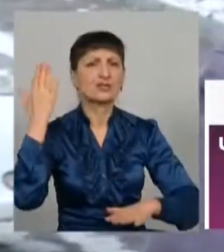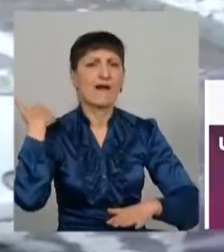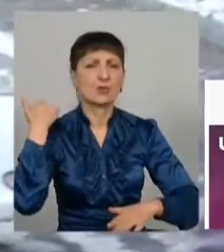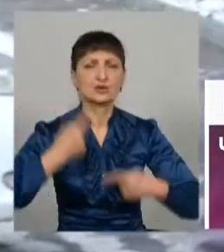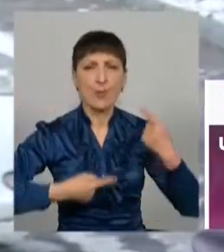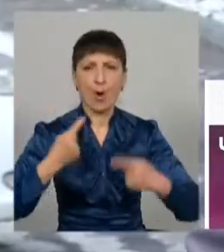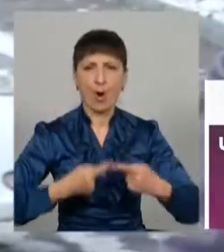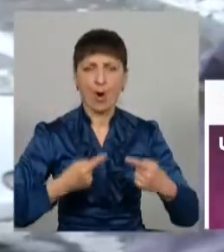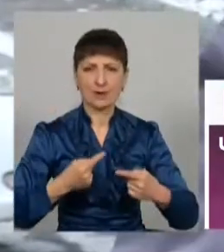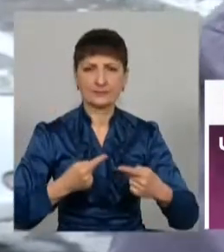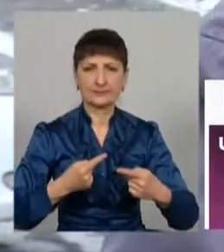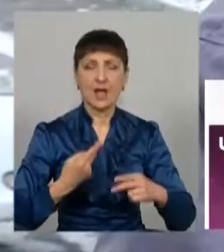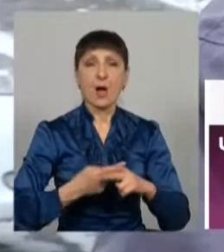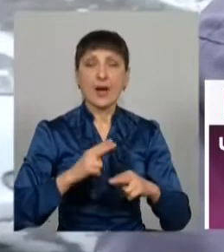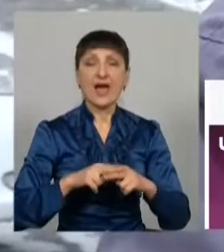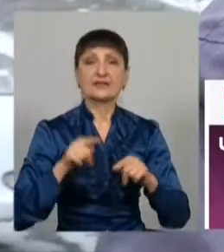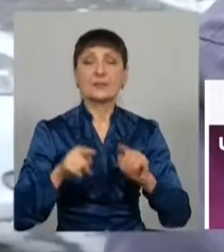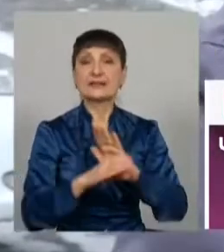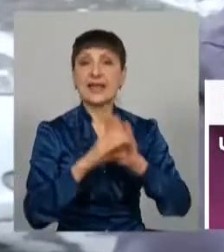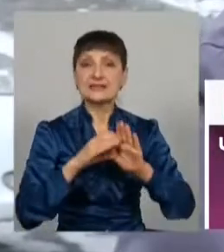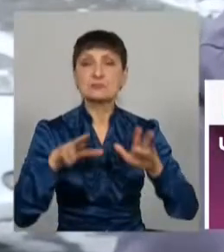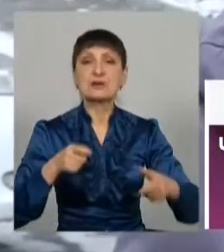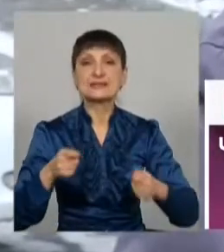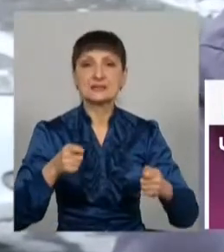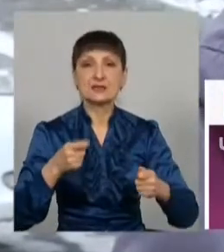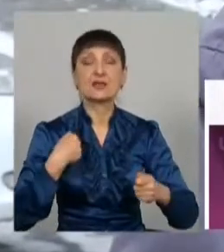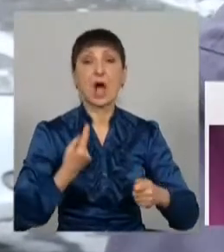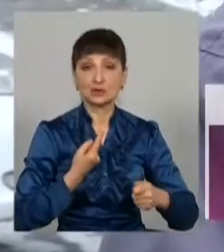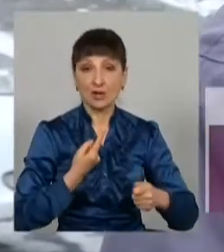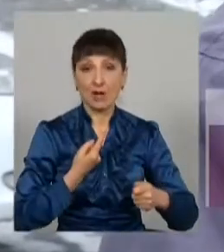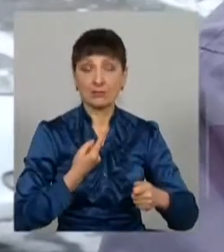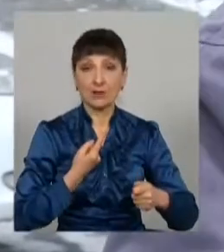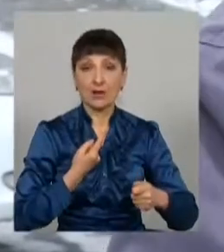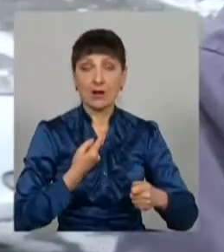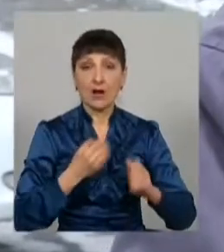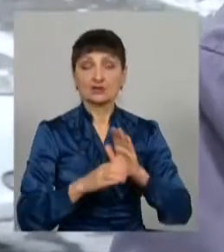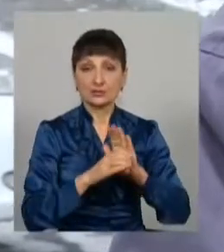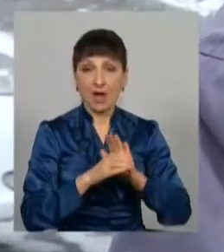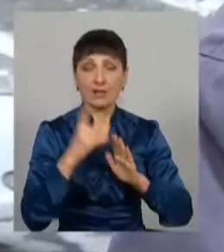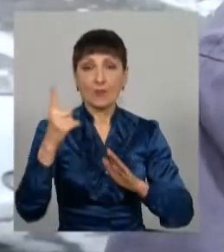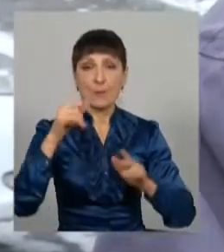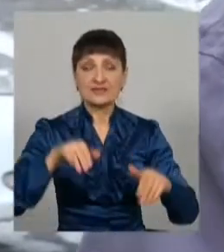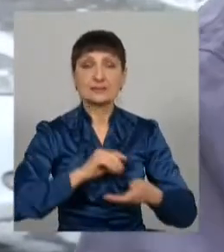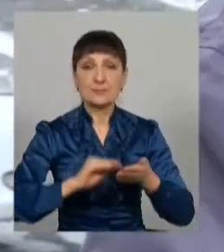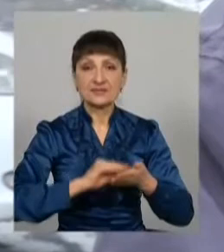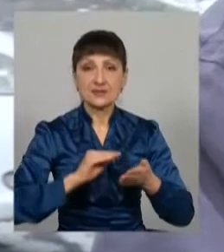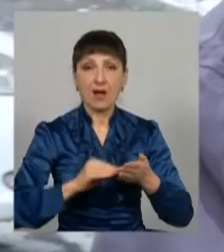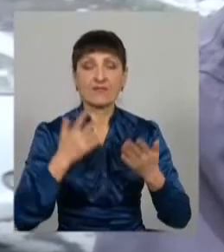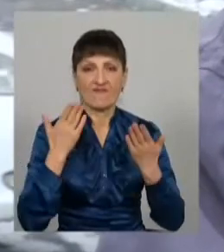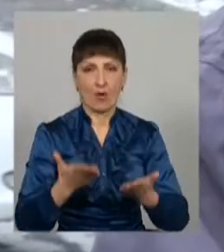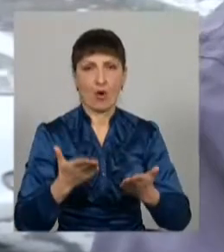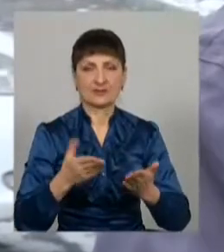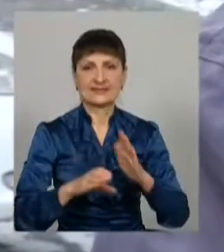не больше. Поэтому в этом тезисе я ожидал эту статью, я ожидал тезисы президента, я ожидал,